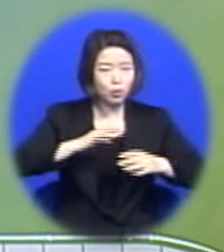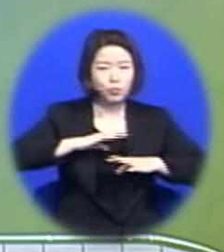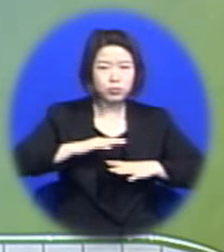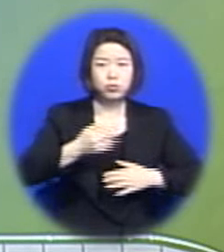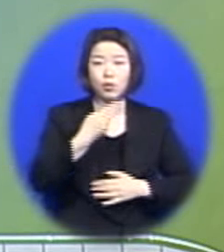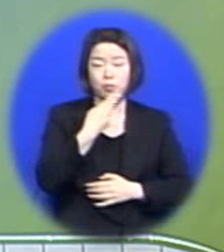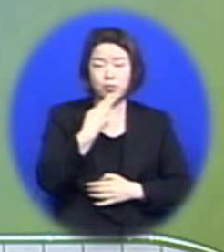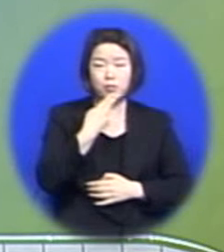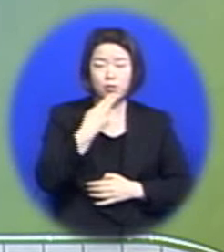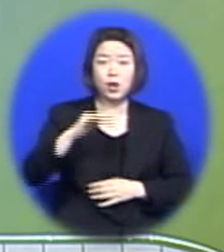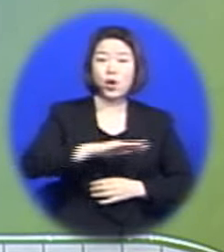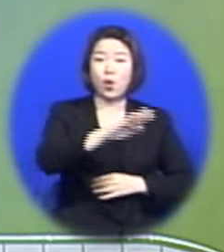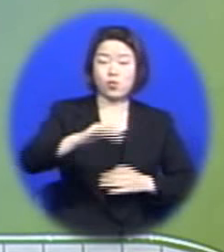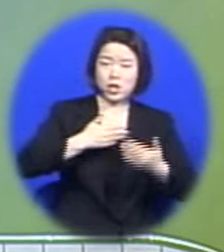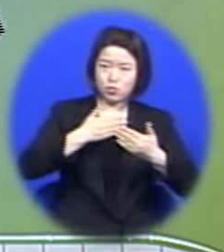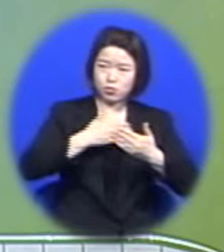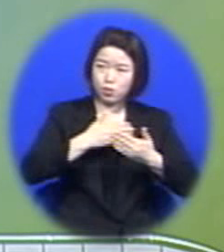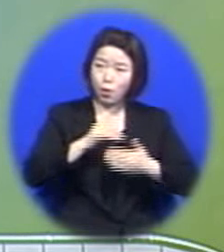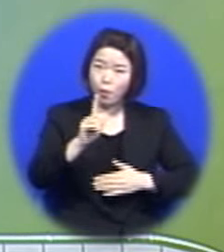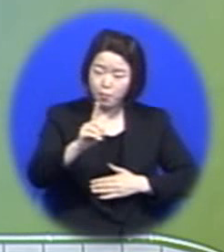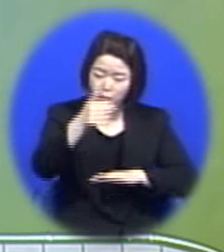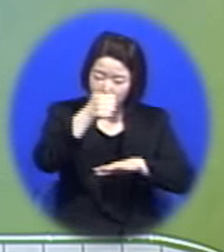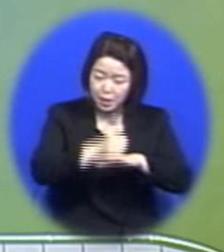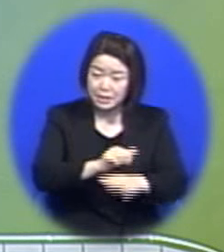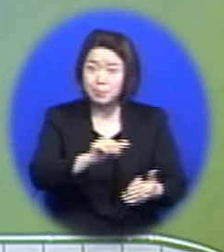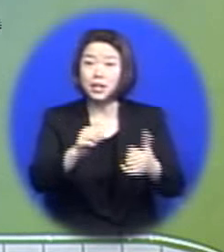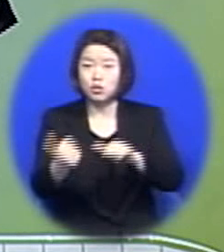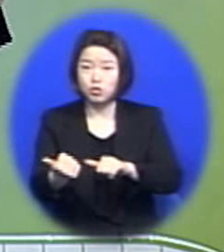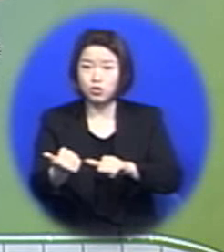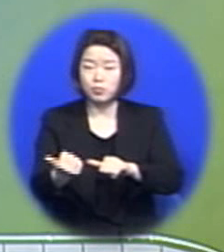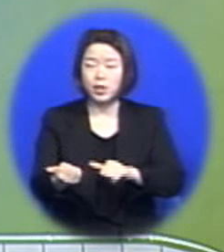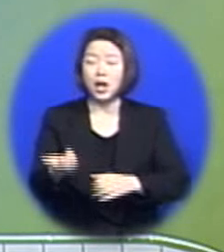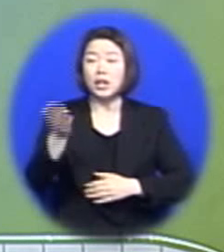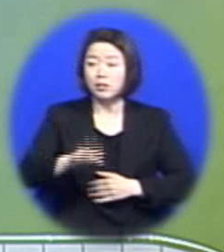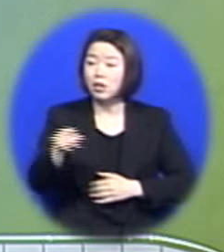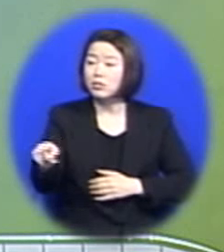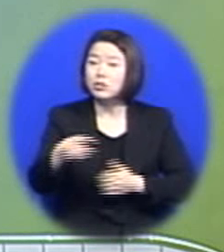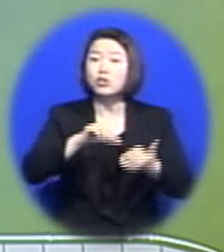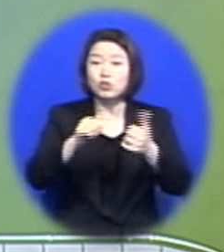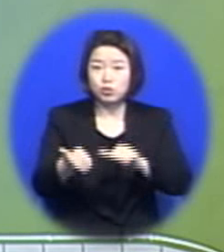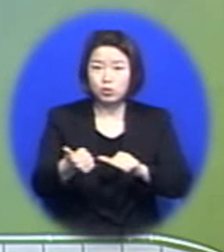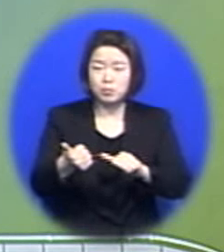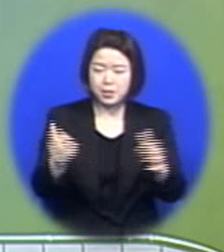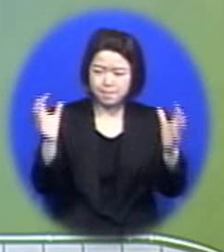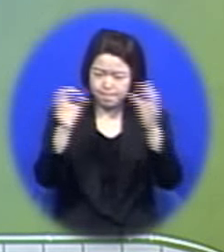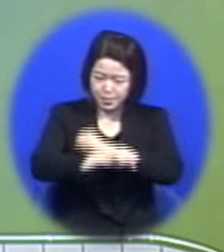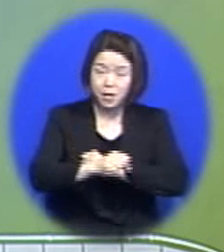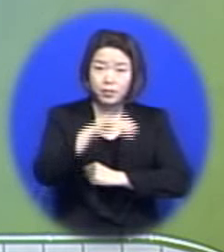우리가 두려워하는 것의 마지막 권세가 죽음인데 죽음이 꺾어졌어요.